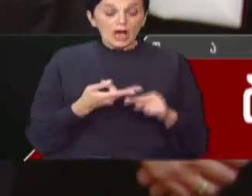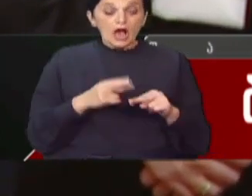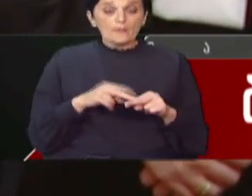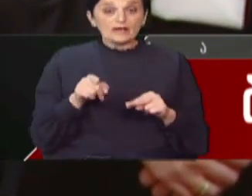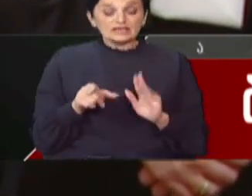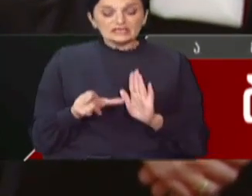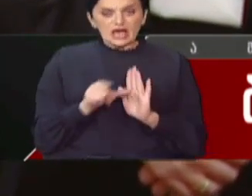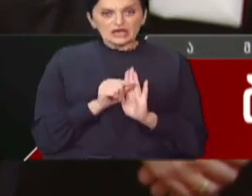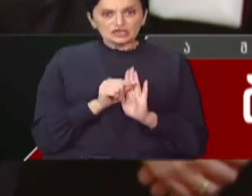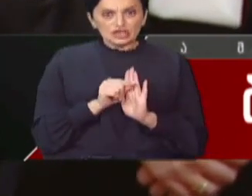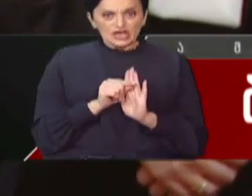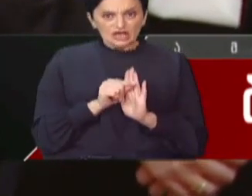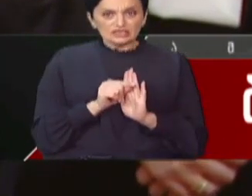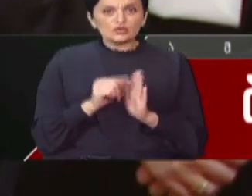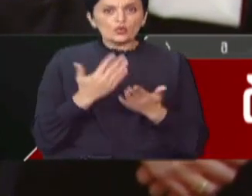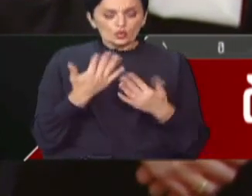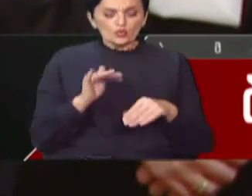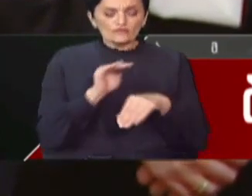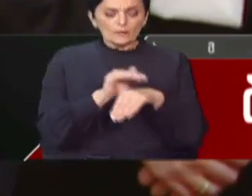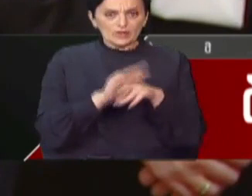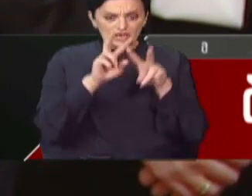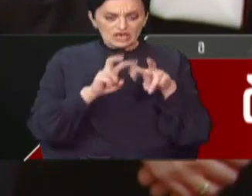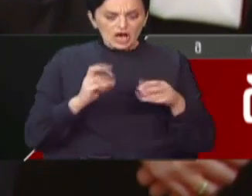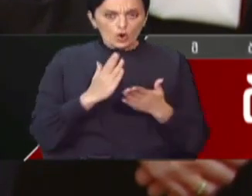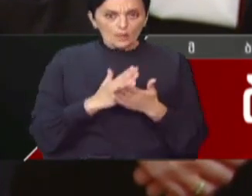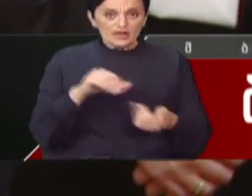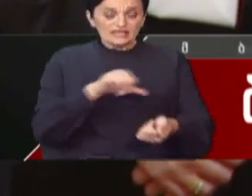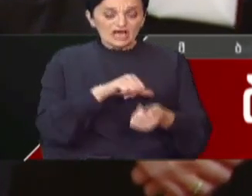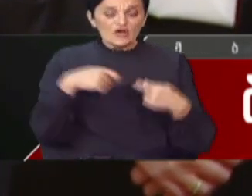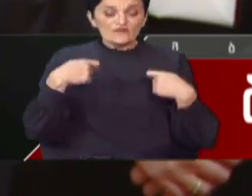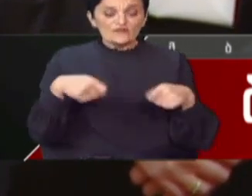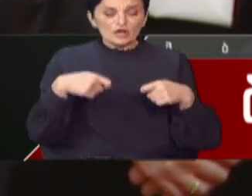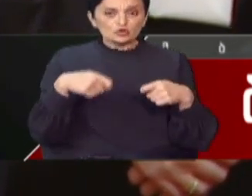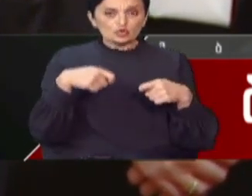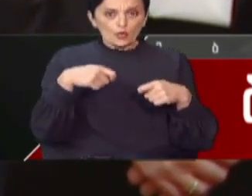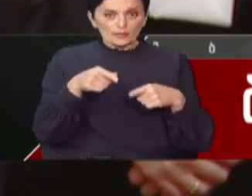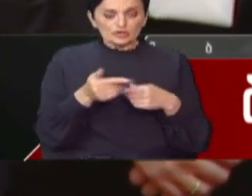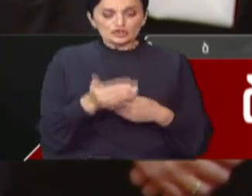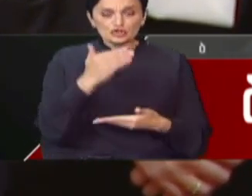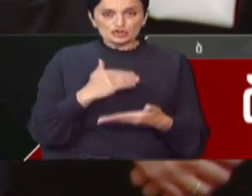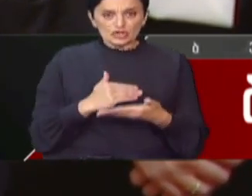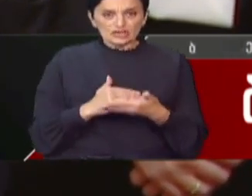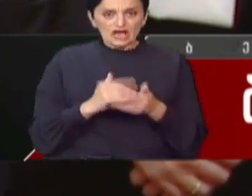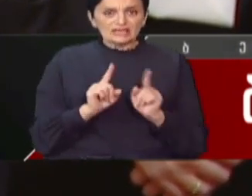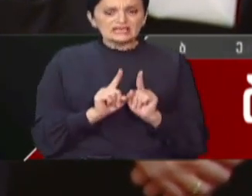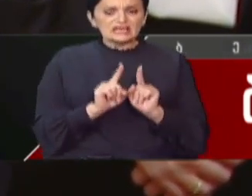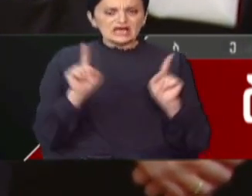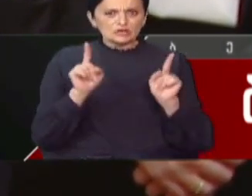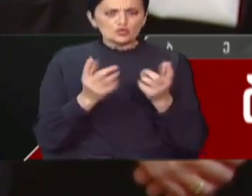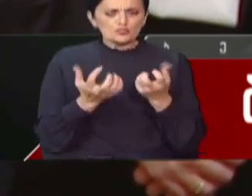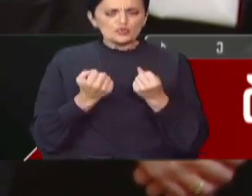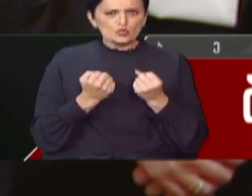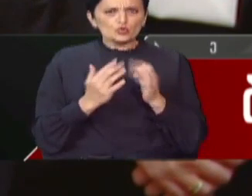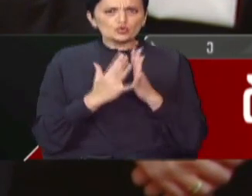ამასთან ერთად გაშიფრულია, რომ ნარკოტიკებით ვაჭრობის შედეგად მიღებული განსაკუთრებით დიდი